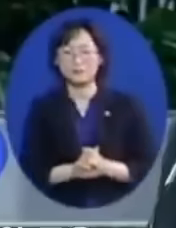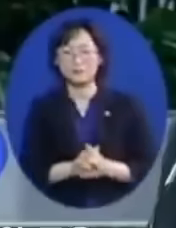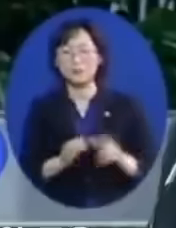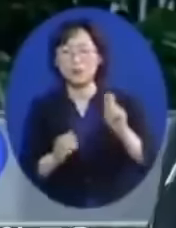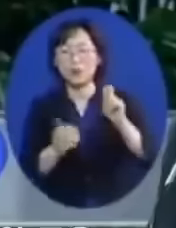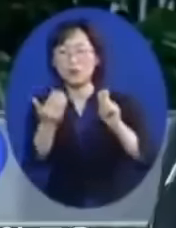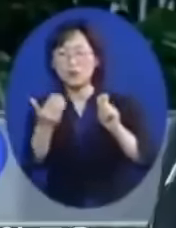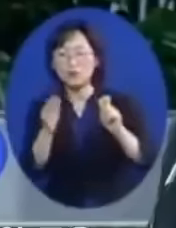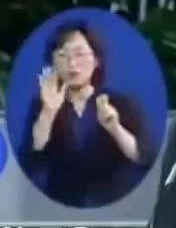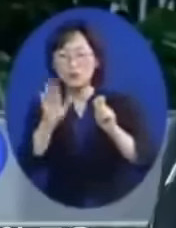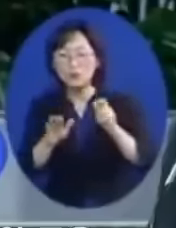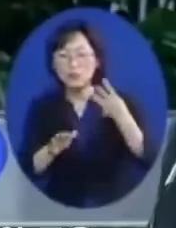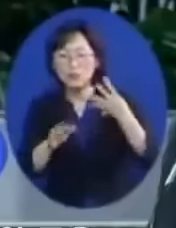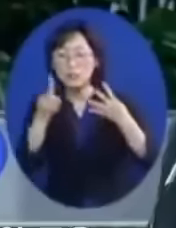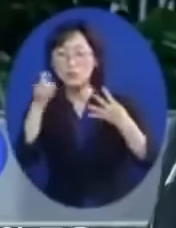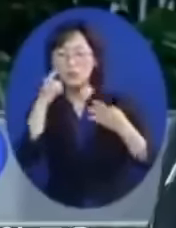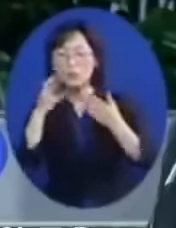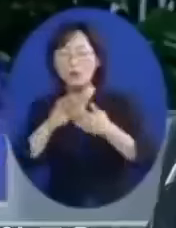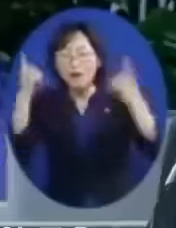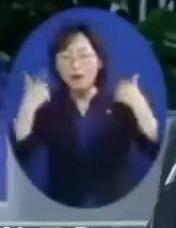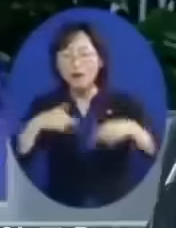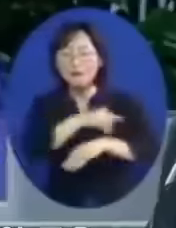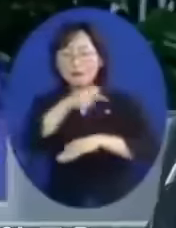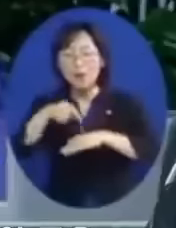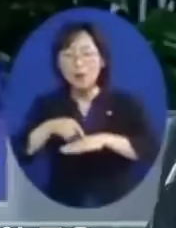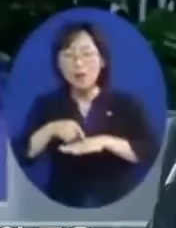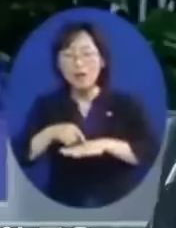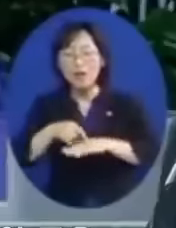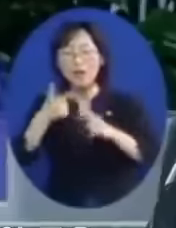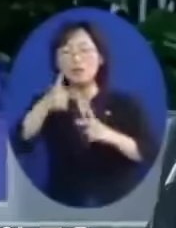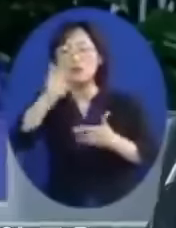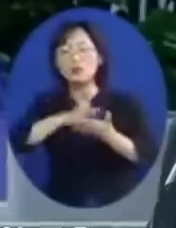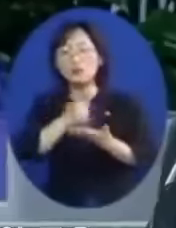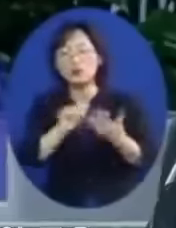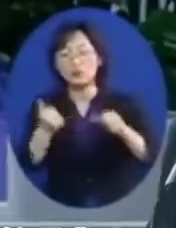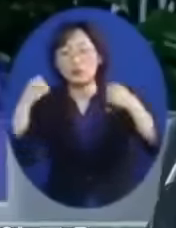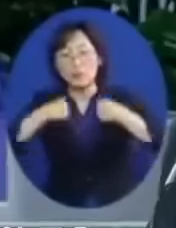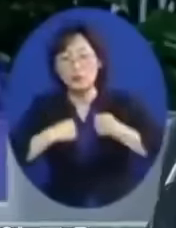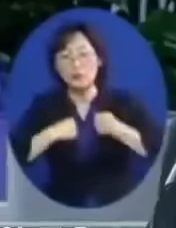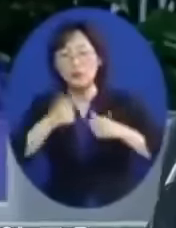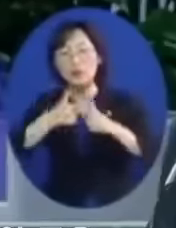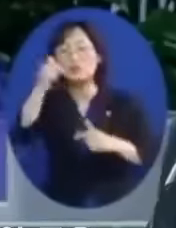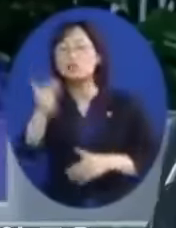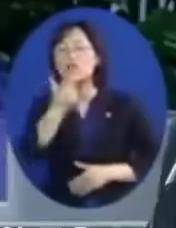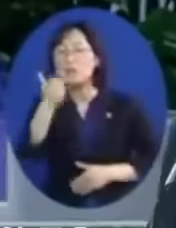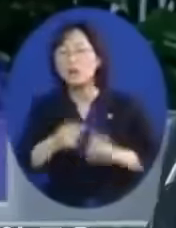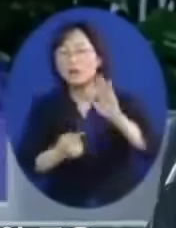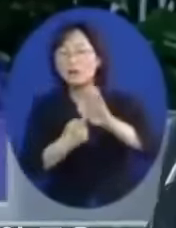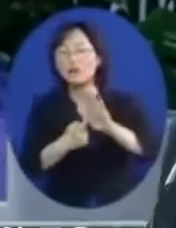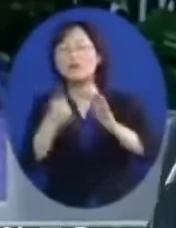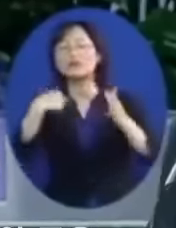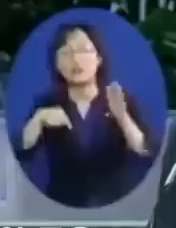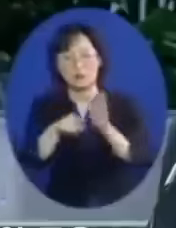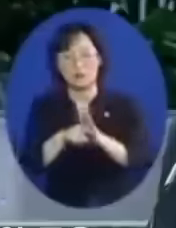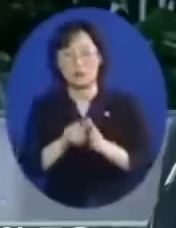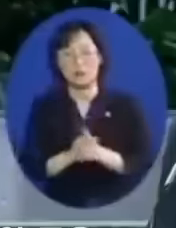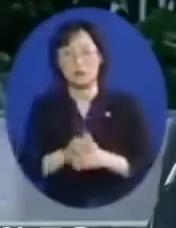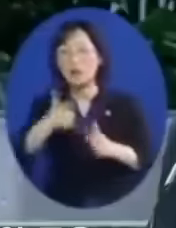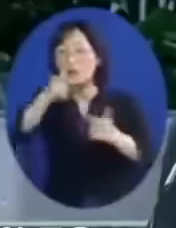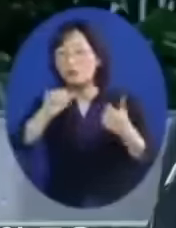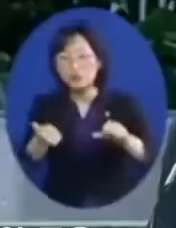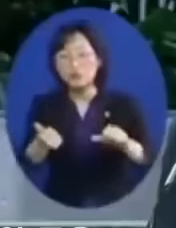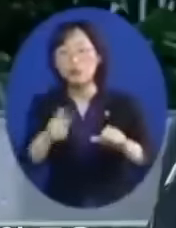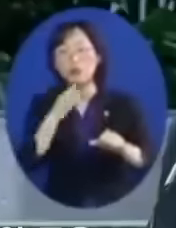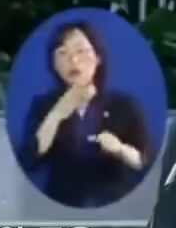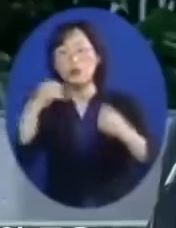고린도후서 4장 10절에 우리가 항상 예수의 죽음을 몸에 짊어지면 예수의 생명이 또한 우리 몸에 나타나게 하려니, 예수의